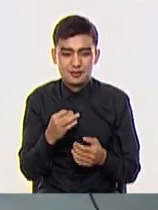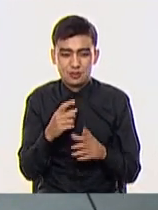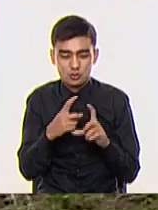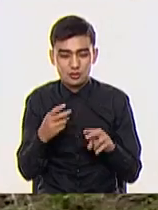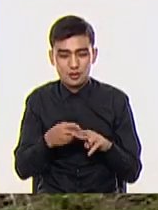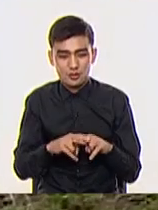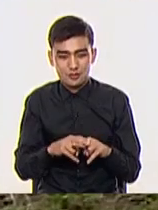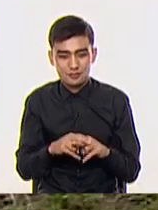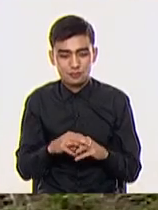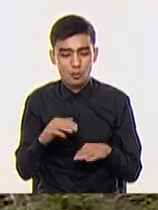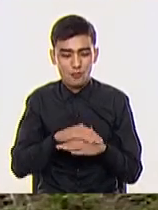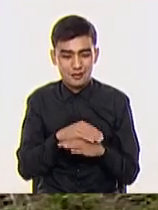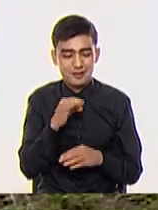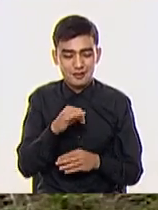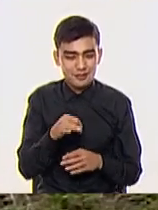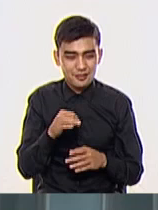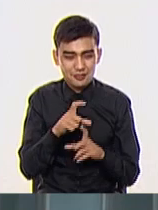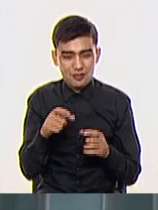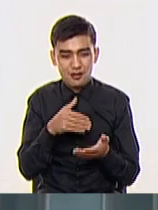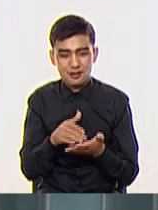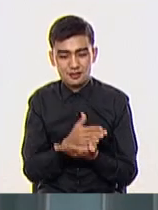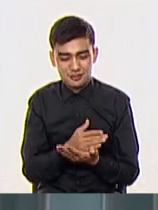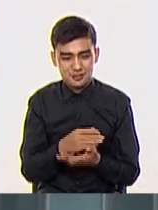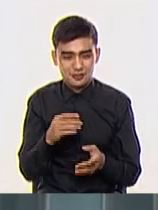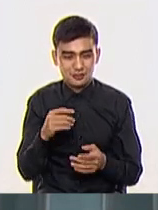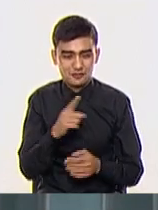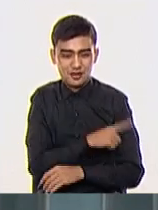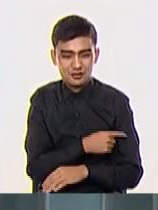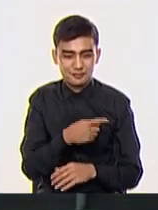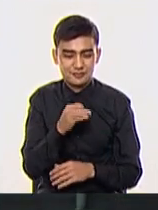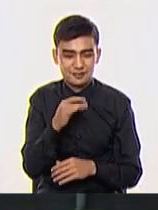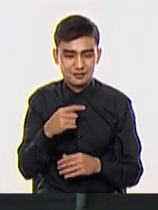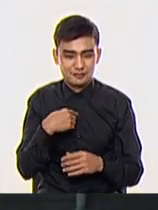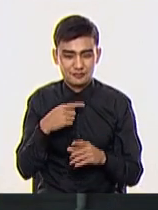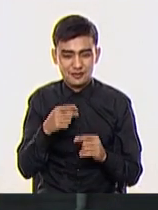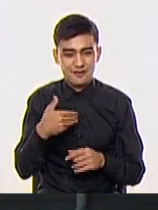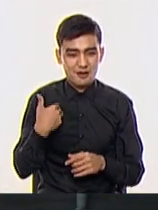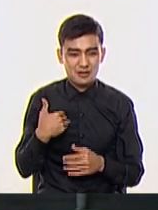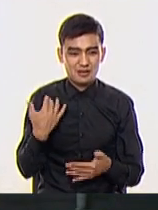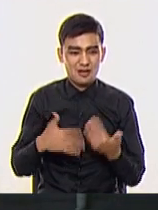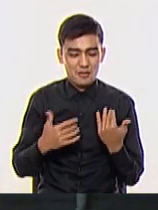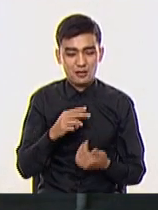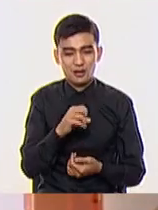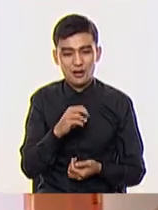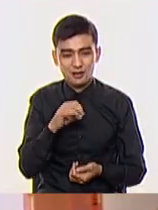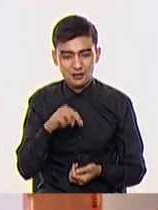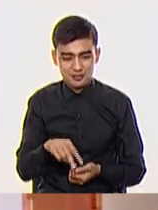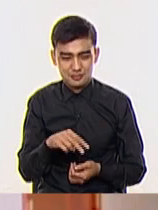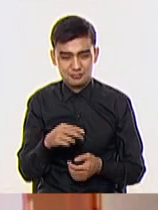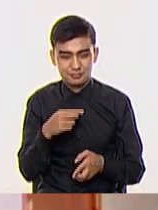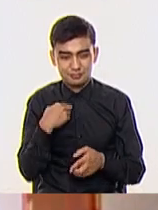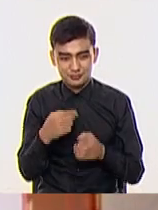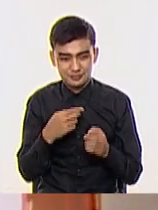с каменогорске врачи объясняют свой отказа в госпитализации тем что из-за сниженного иммунитета данила может не перенести